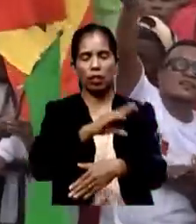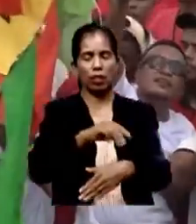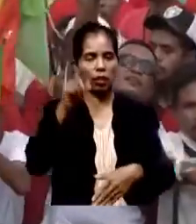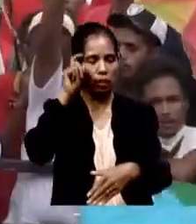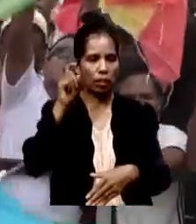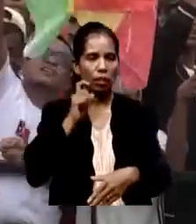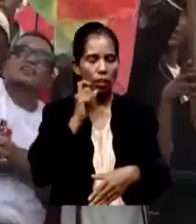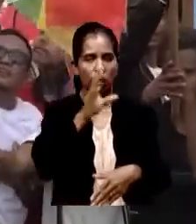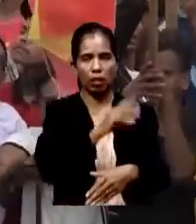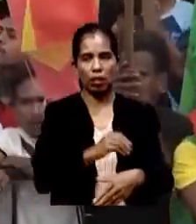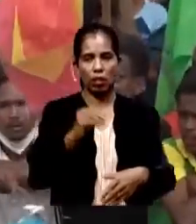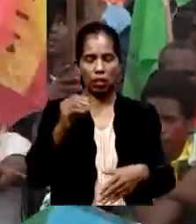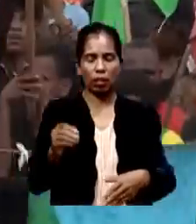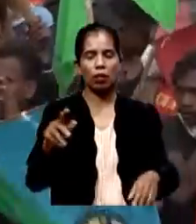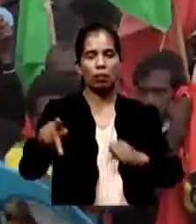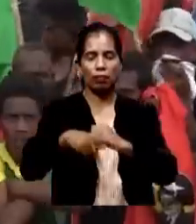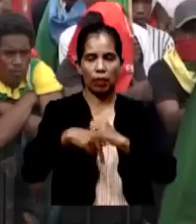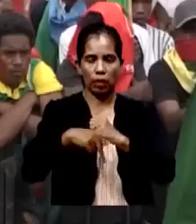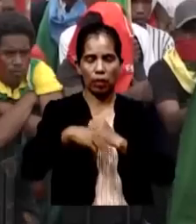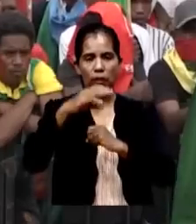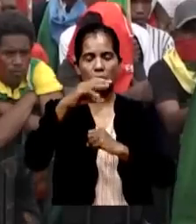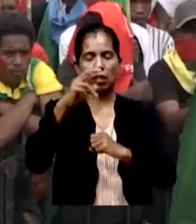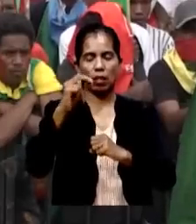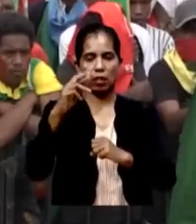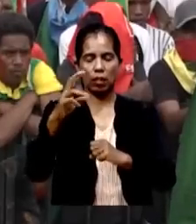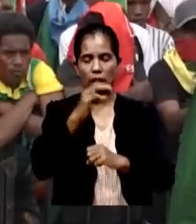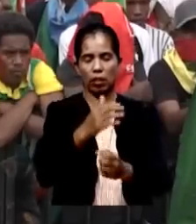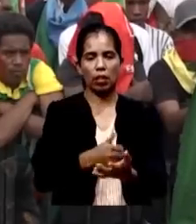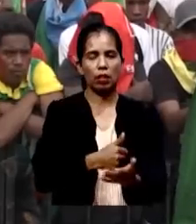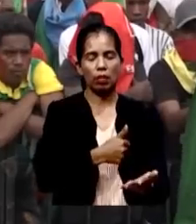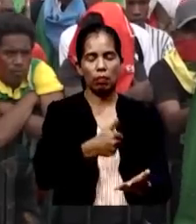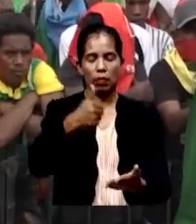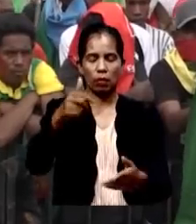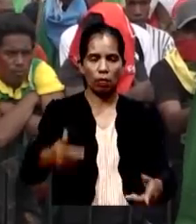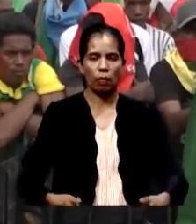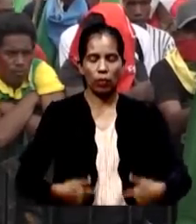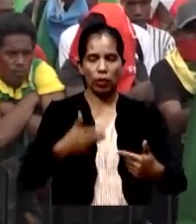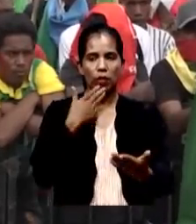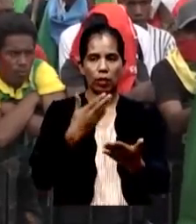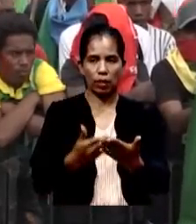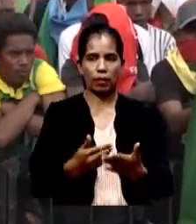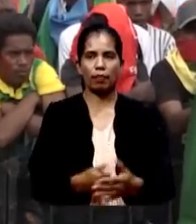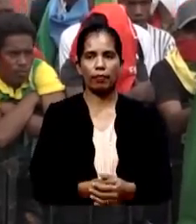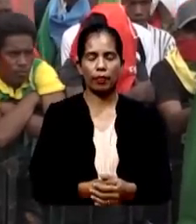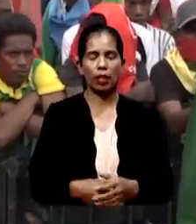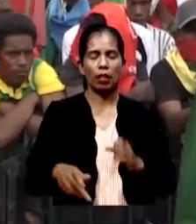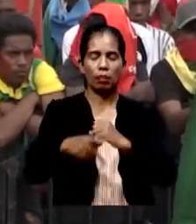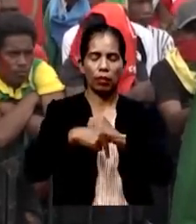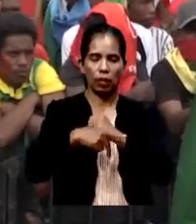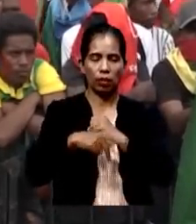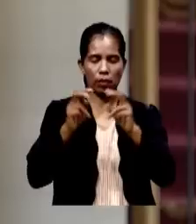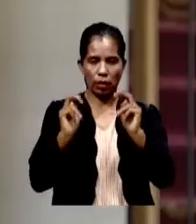Kairala Shanana Gusmão, nomos partido senior T, hori luta ba Moris Diak Povunian. Fretilin tem que manar